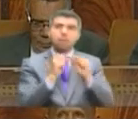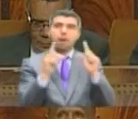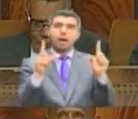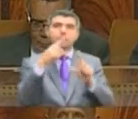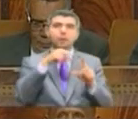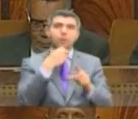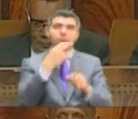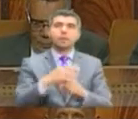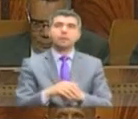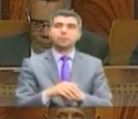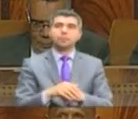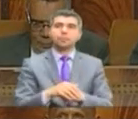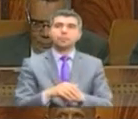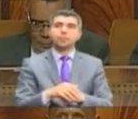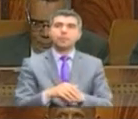العام.